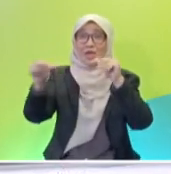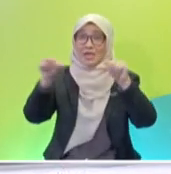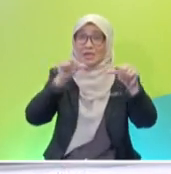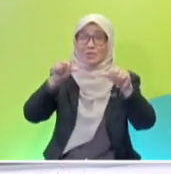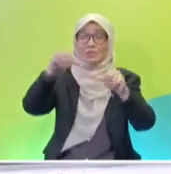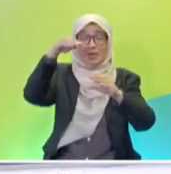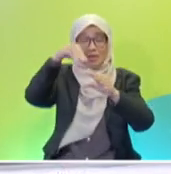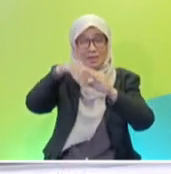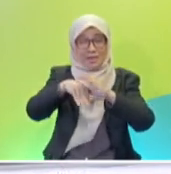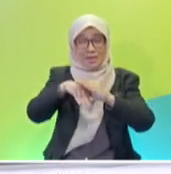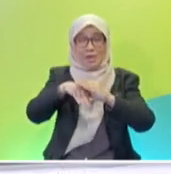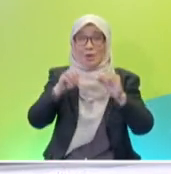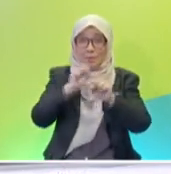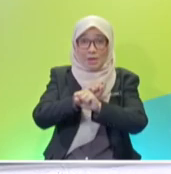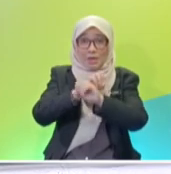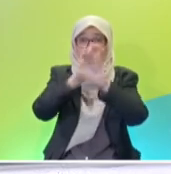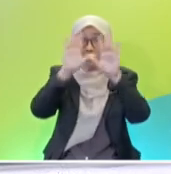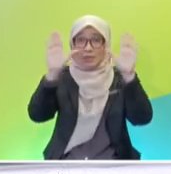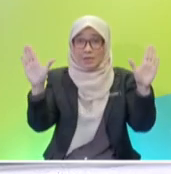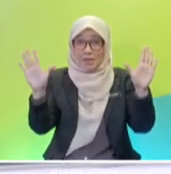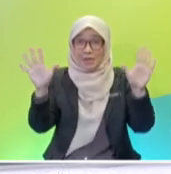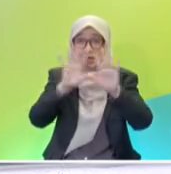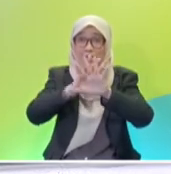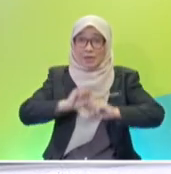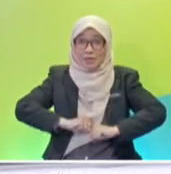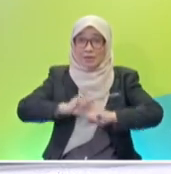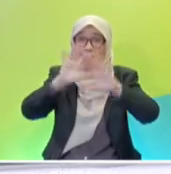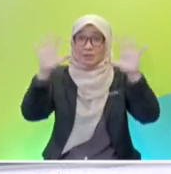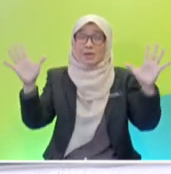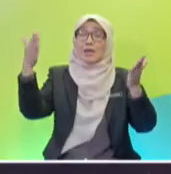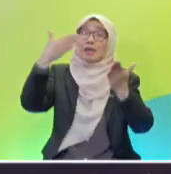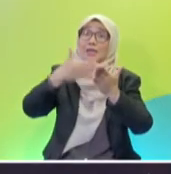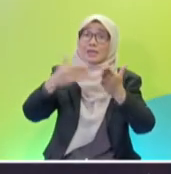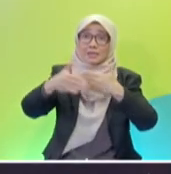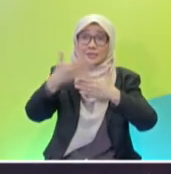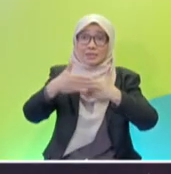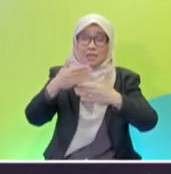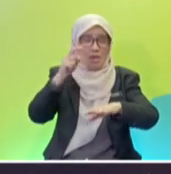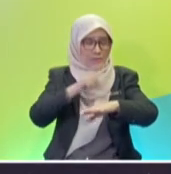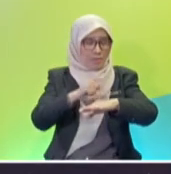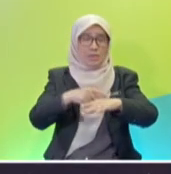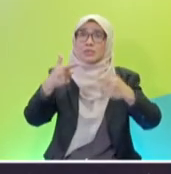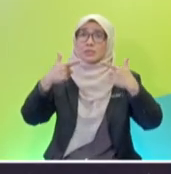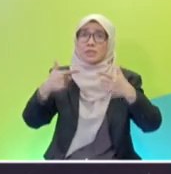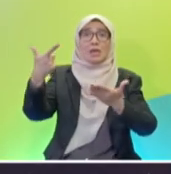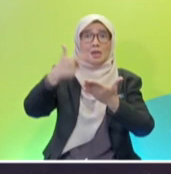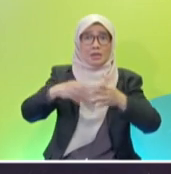keadaan terang lebih mudah dan masa yang diambil adalah lebih Cepat dia cepat. Juga. Cepat. Jadi apa lagi? Kita